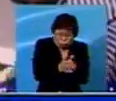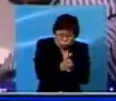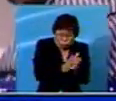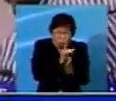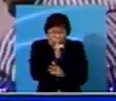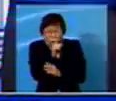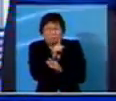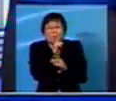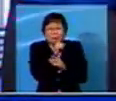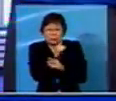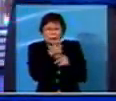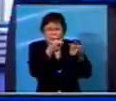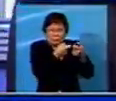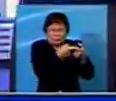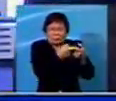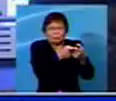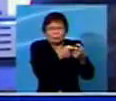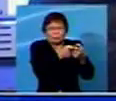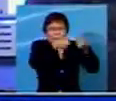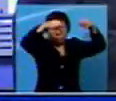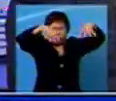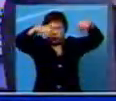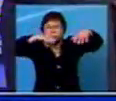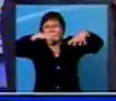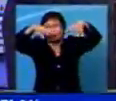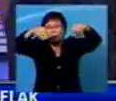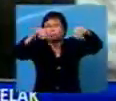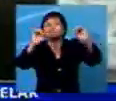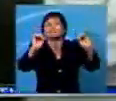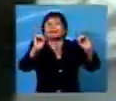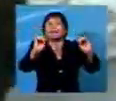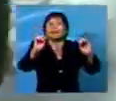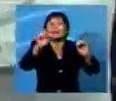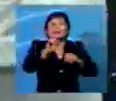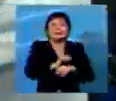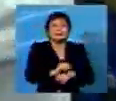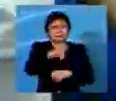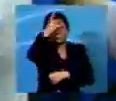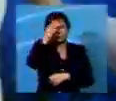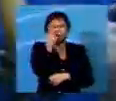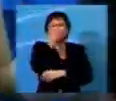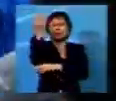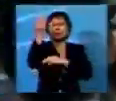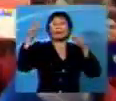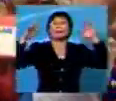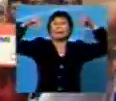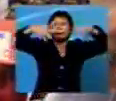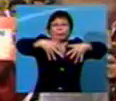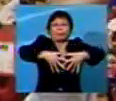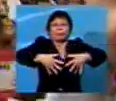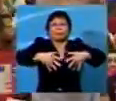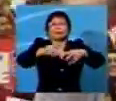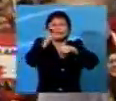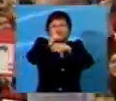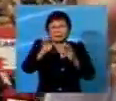memastikan bekalan elektrik tetap disalur tanpa gangguan kepada pengguna Datuk Seri Najib berucap pada Majlis perhimpunan warg kerja